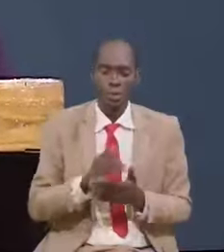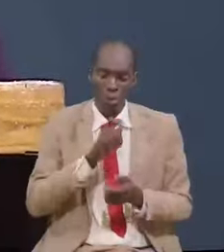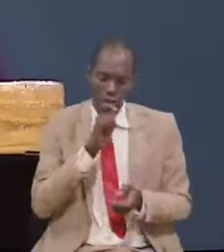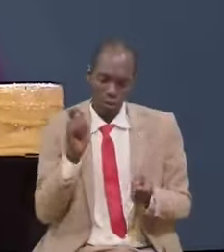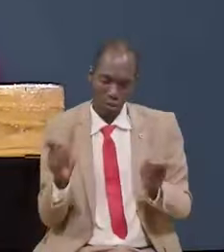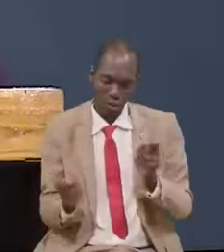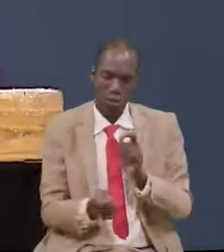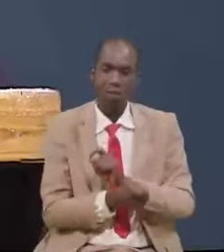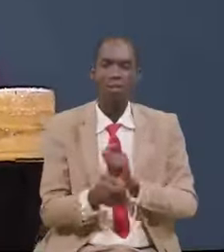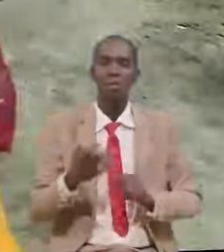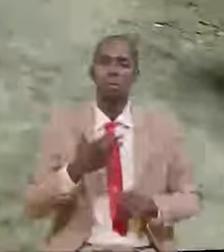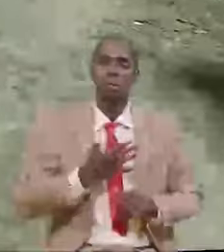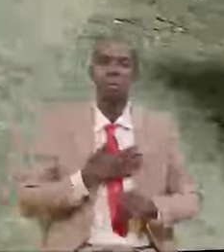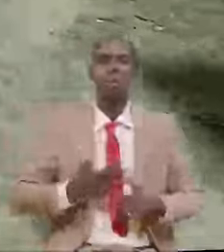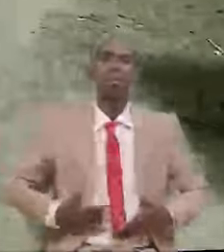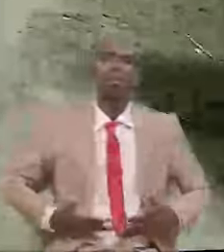Transforme ma vie.